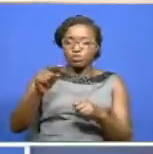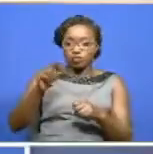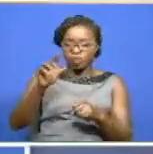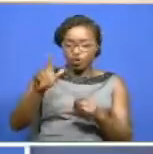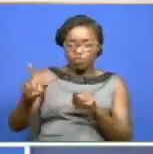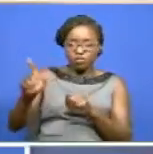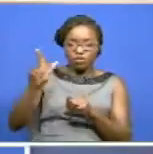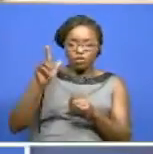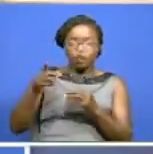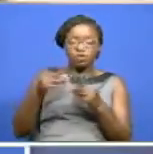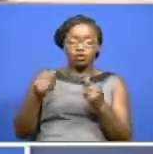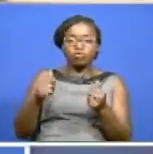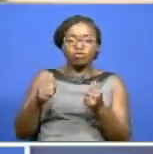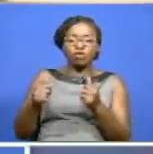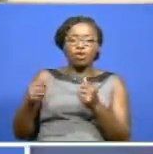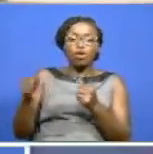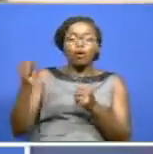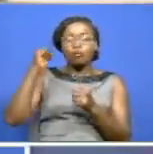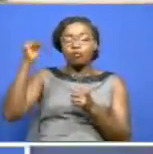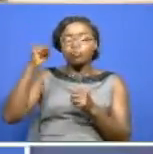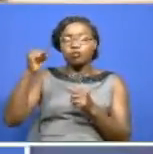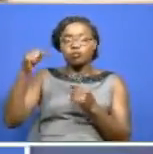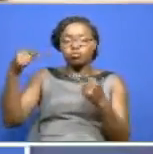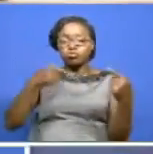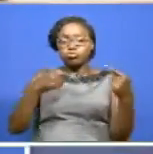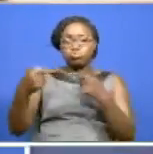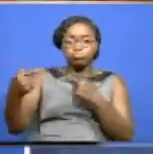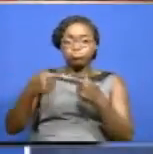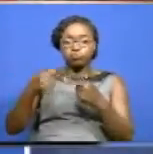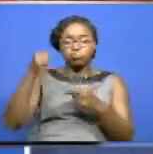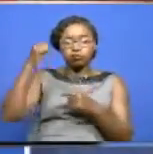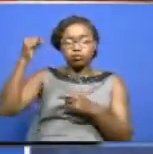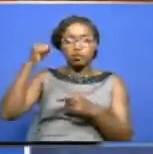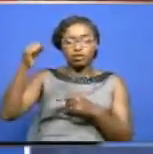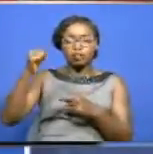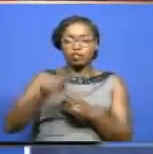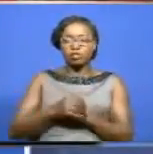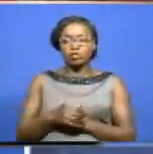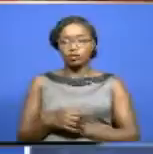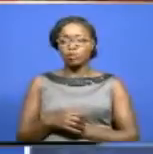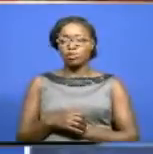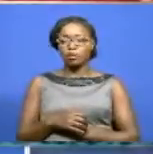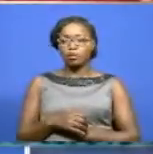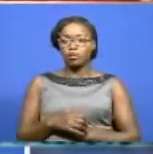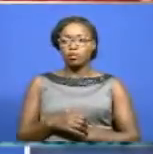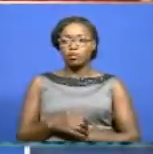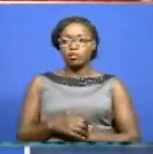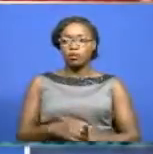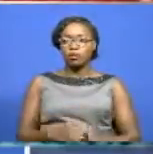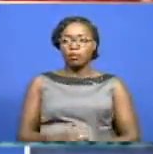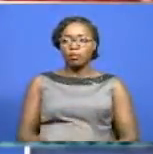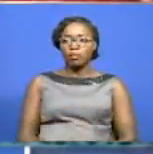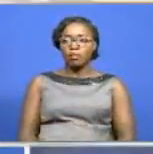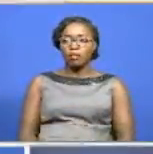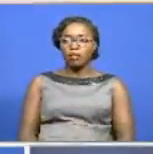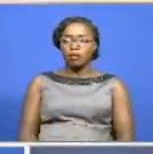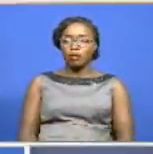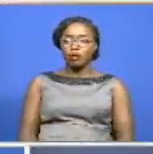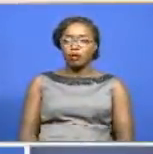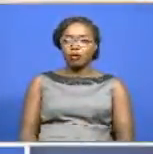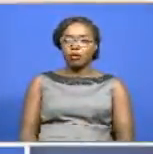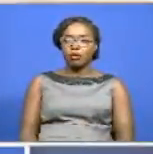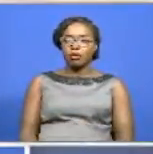kusuluhisha mizozo ya uchaguzi kwenye vyama vya kisiasa. Kelvin Washira, Darubini Channel 1.